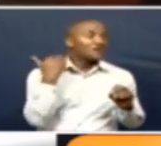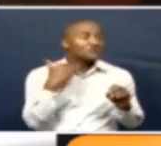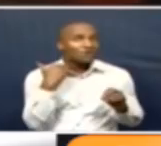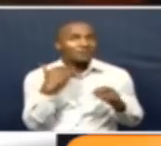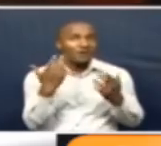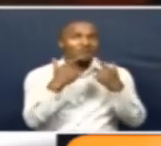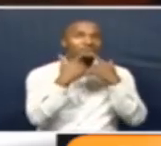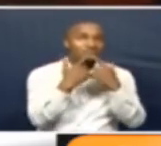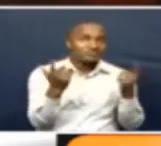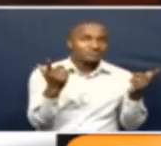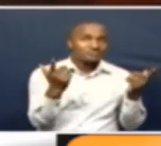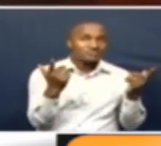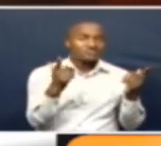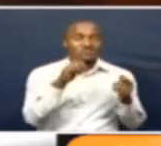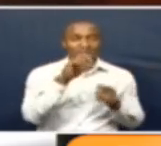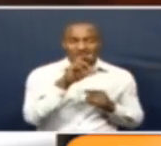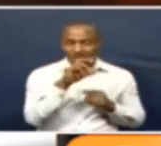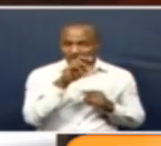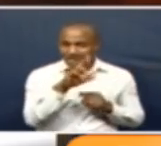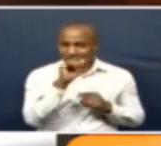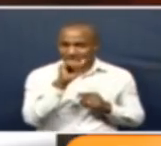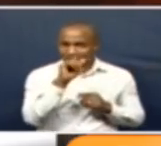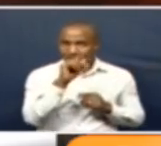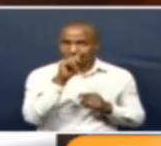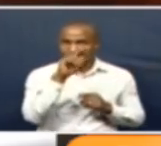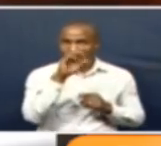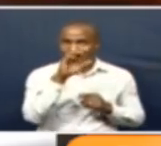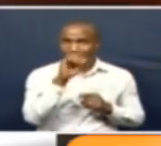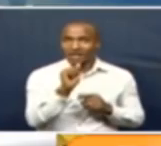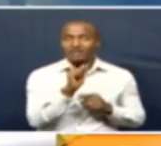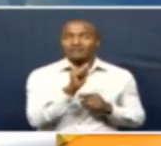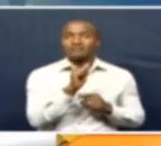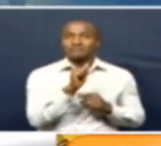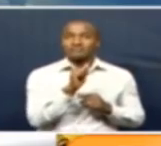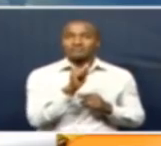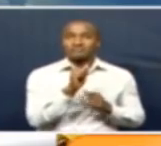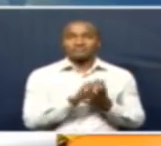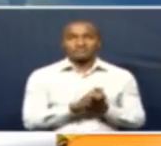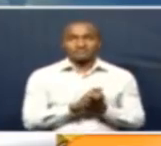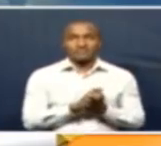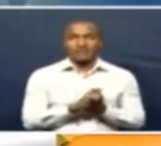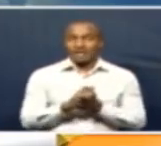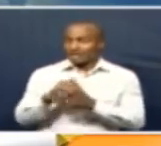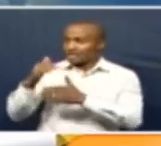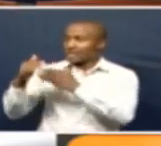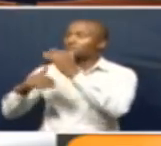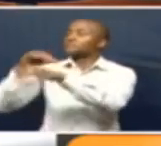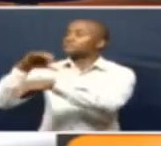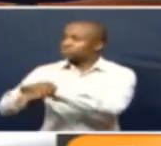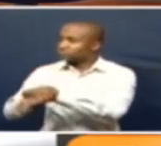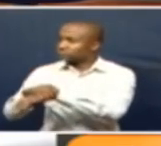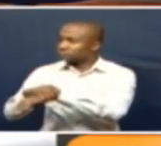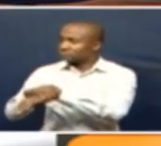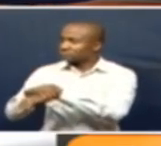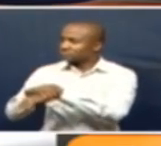kukitangazwa unjangiri kunajulikana Rakwena alikuwa na Matheri na akatoroka. Na hatimaye ulishikwa ulishikiwa